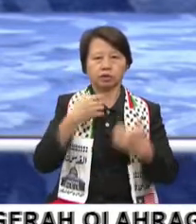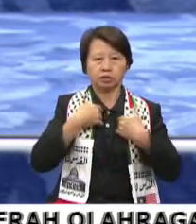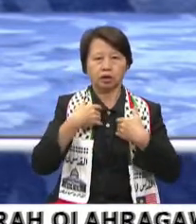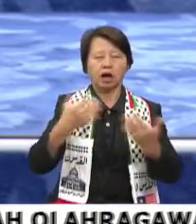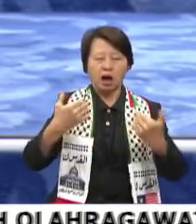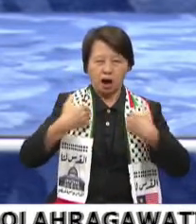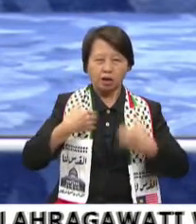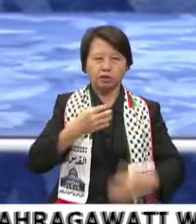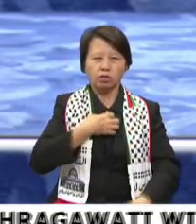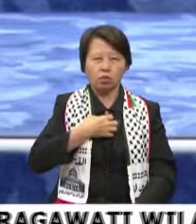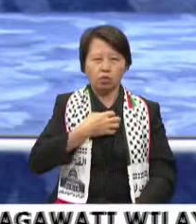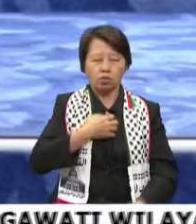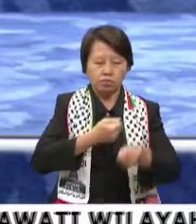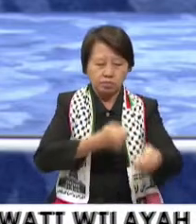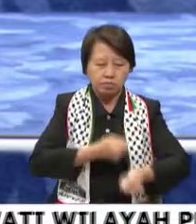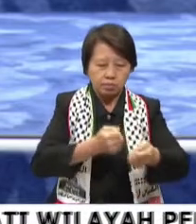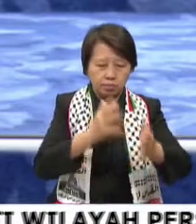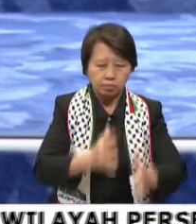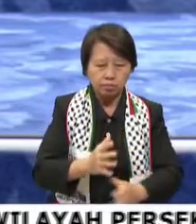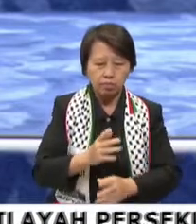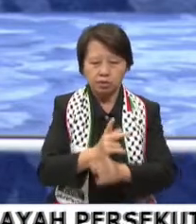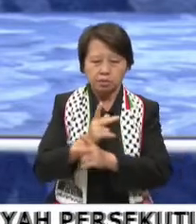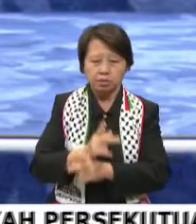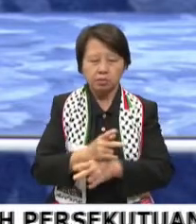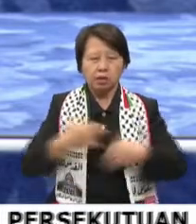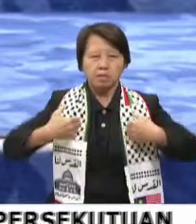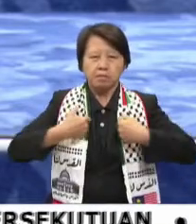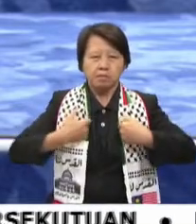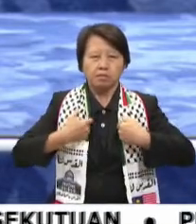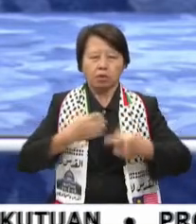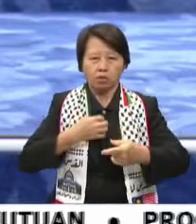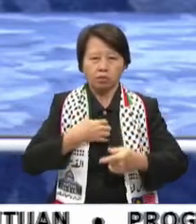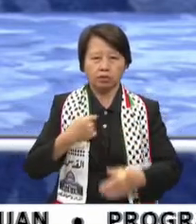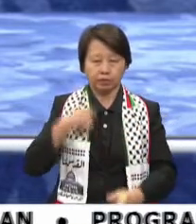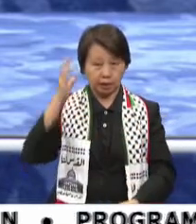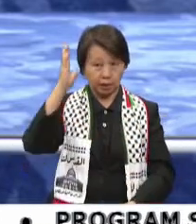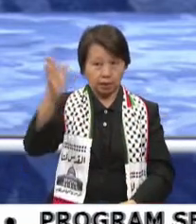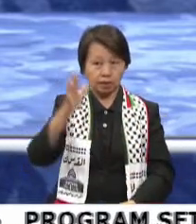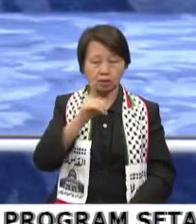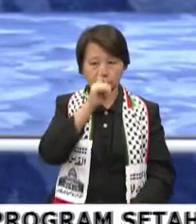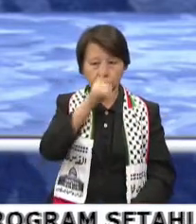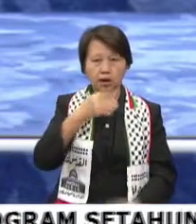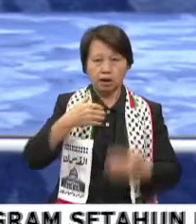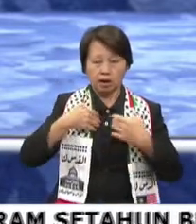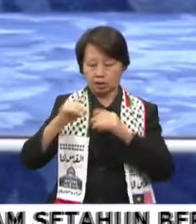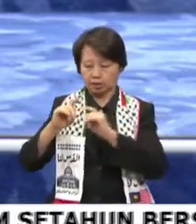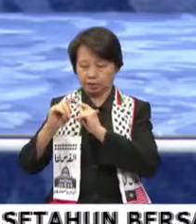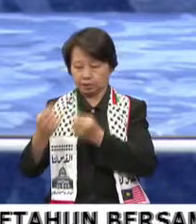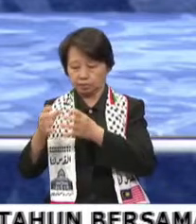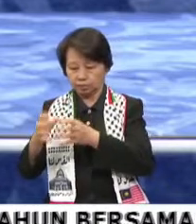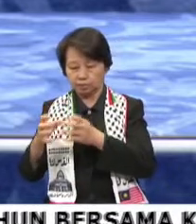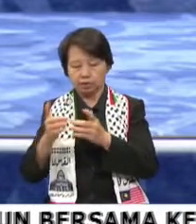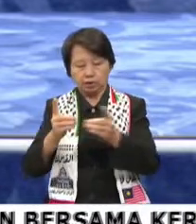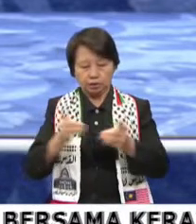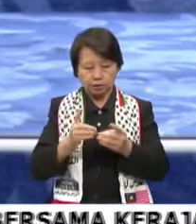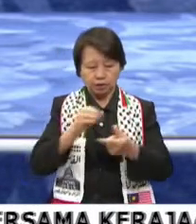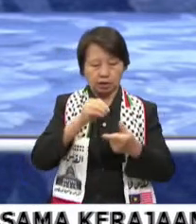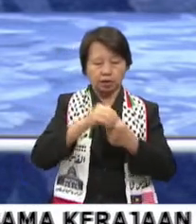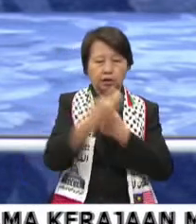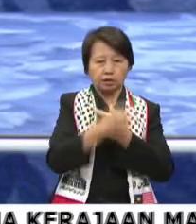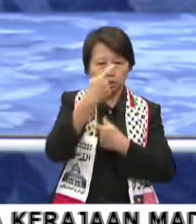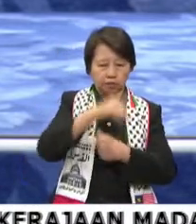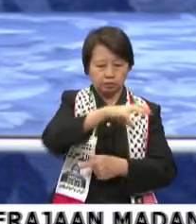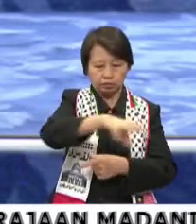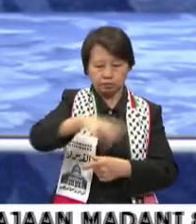keluhan daripada petani atau peternak saya akan pastikan supaya ada jentera baik di daerah atau negeri atau